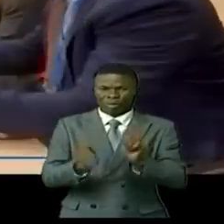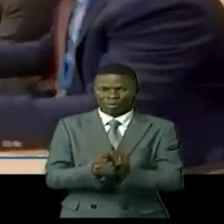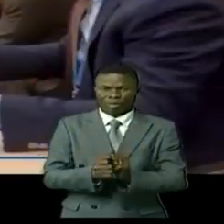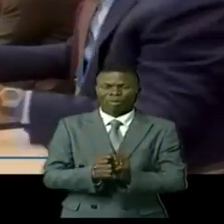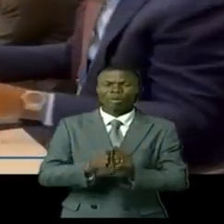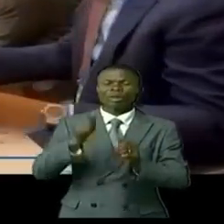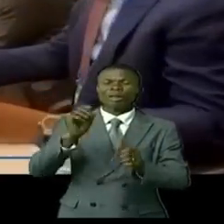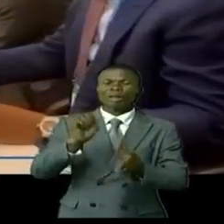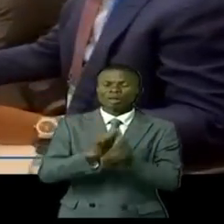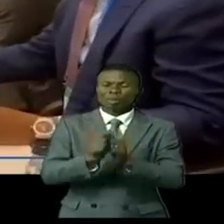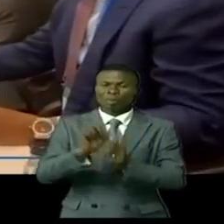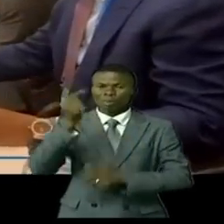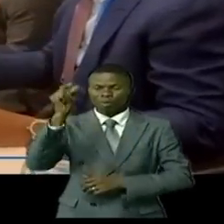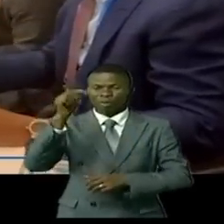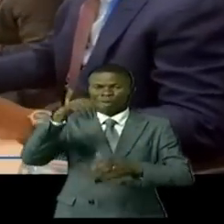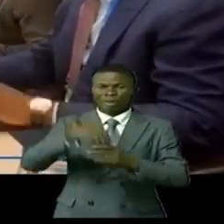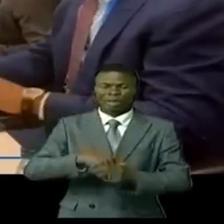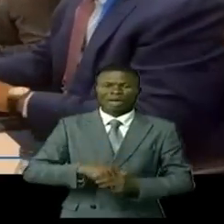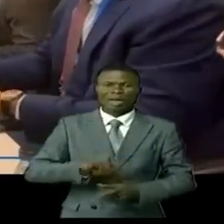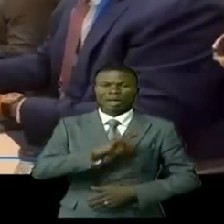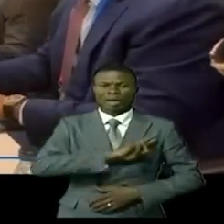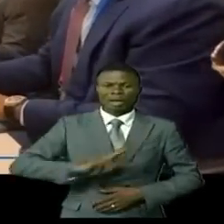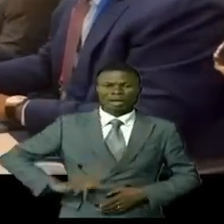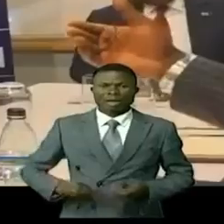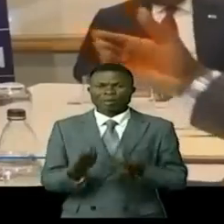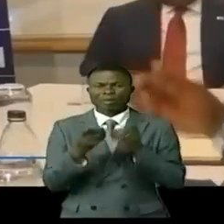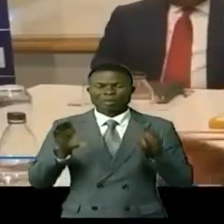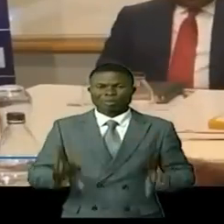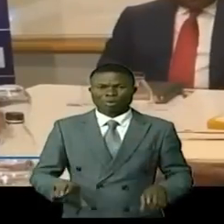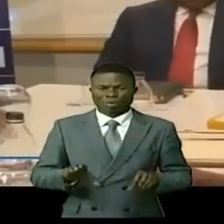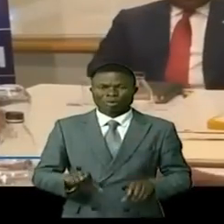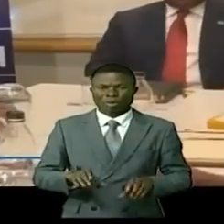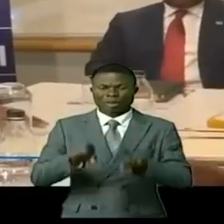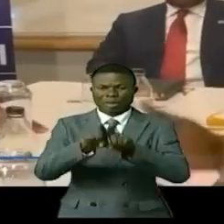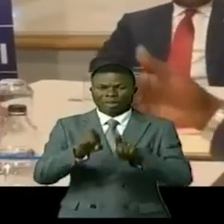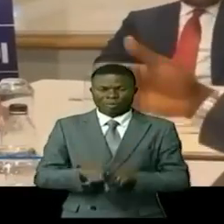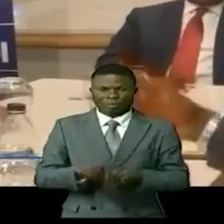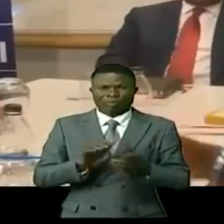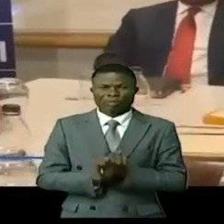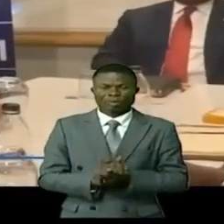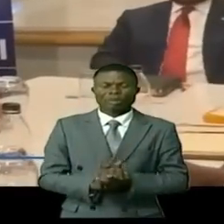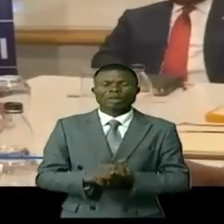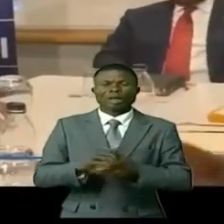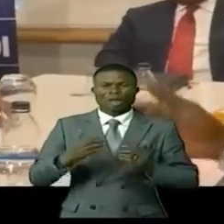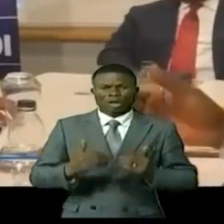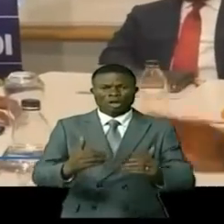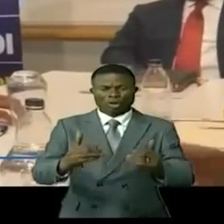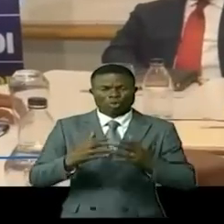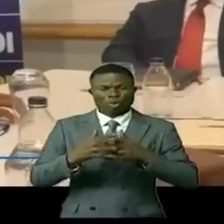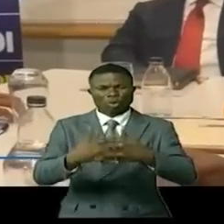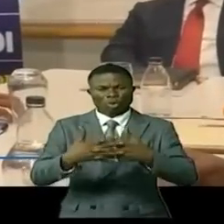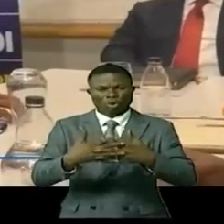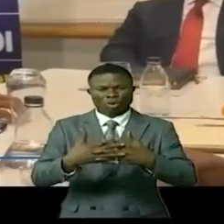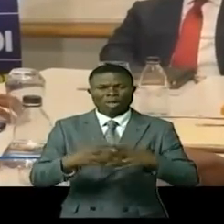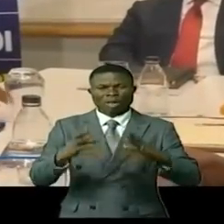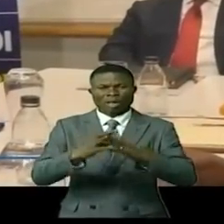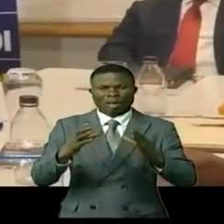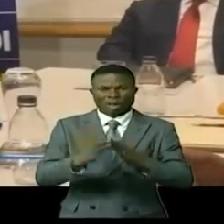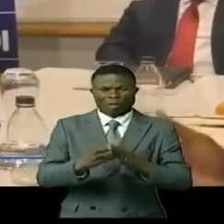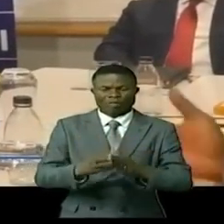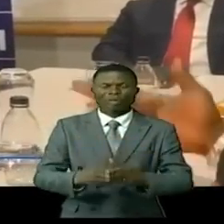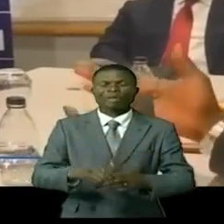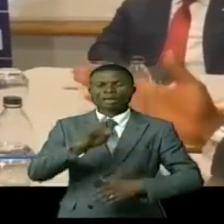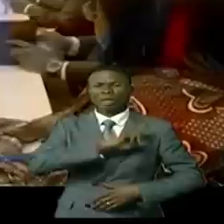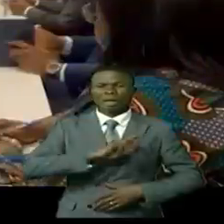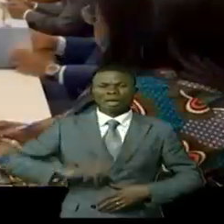extractives des minerais en République démocratique du Congo. L'ITI international compte poursuivre son partenariat avec celle de la République